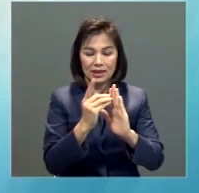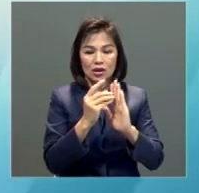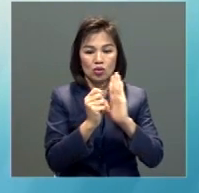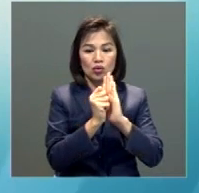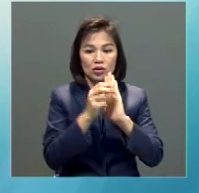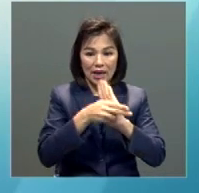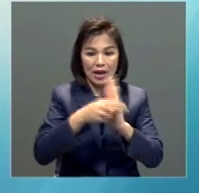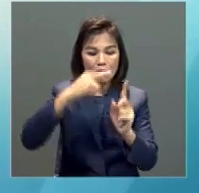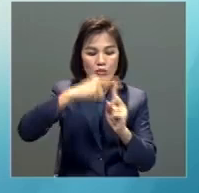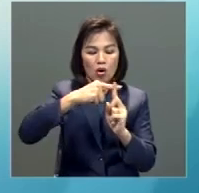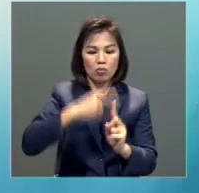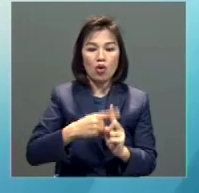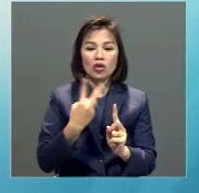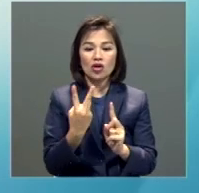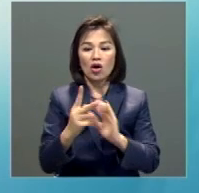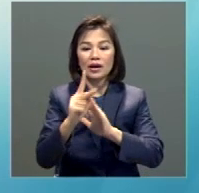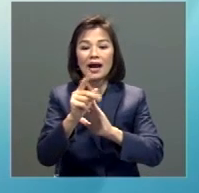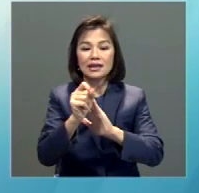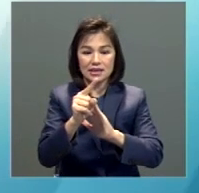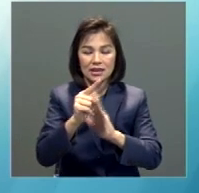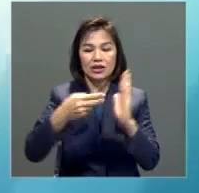จังหวัดคือหนองคายและกาฬสินธุ์นะครับก็เดี๋ยวต้องกล่าวรายนามของจังหวัดอื่นๆที่ไม่ได้มีผู้ป่วยเลยด้วยนะครับก็คือเชียงรายเพชรบุรีเพชรบูรณ์แพร่แม่ฮ่องสอนกันจนบุรีจันทบุรีนครนายกบุรีรัมย์มหาสารคามมุกดาหารยโสธรร้อยเอ็ดราชบุรีลพบุรีลำพูนศรีสะเกษสมุทรสงครามสระบุรีสุโขทัยหนองบัวลำภูอำนาจเจริญอุดรธานีอุตรดิตถ์อุทัยธานีระบบเพิ่มอีก2จังหวัดอย่างที่บอกคือกาฬสินธุ์และหนองคายนะครับขอบคุณพี่